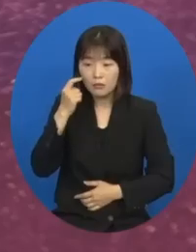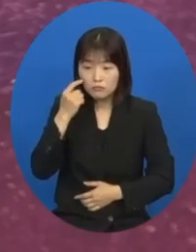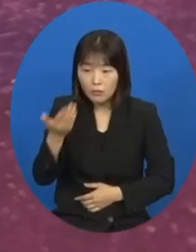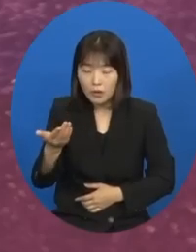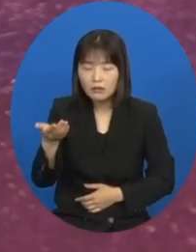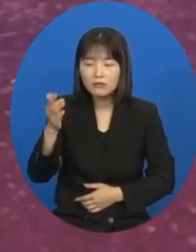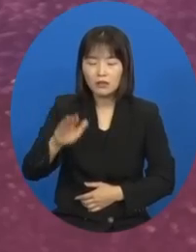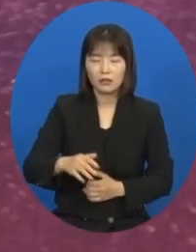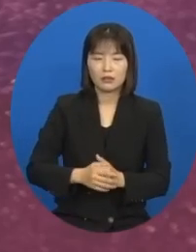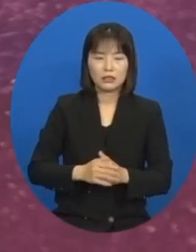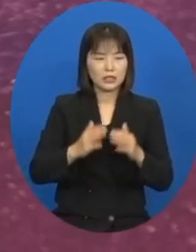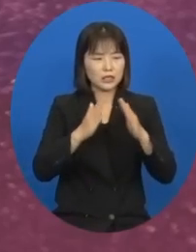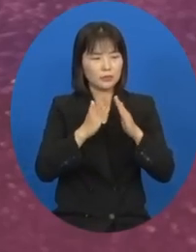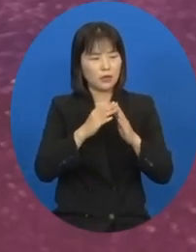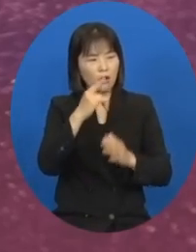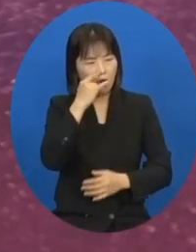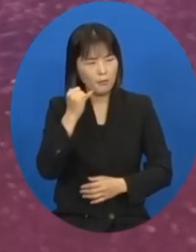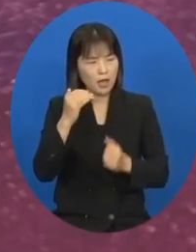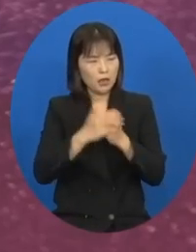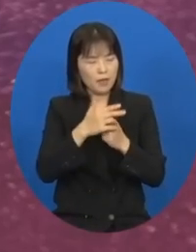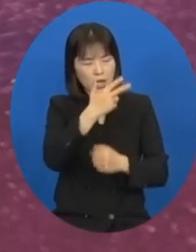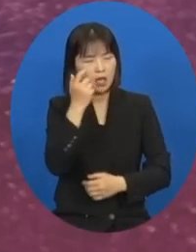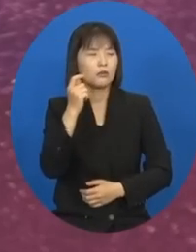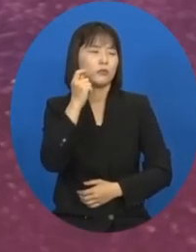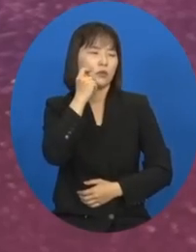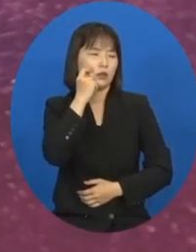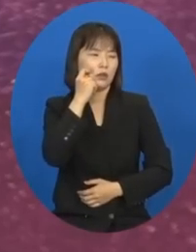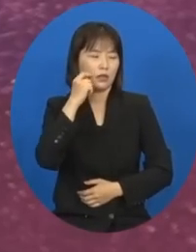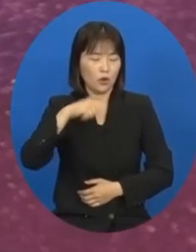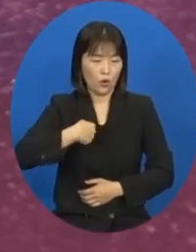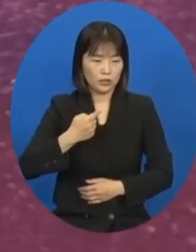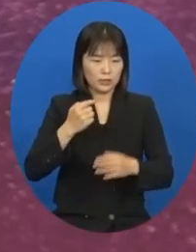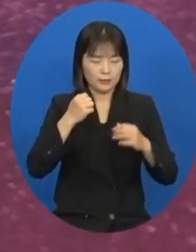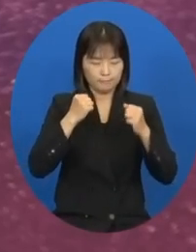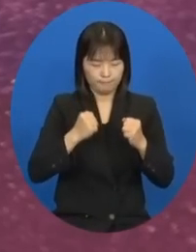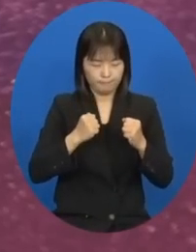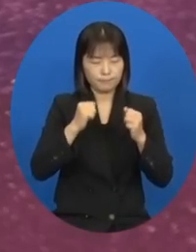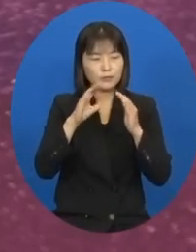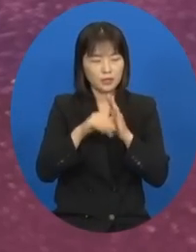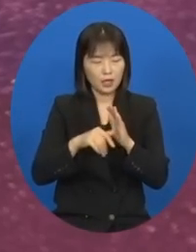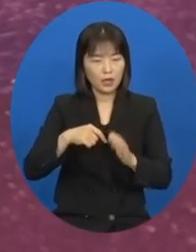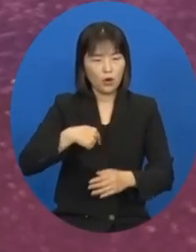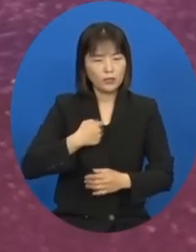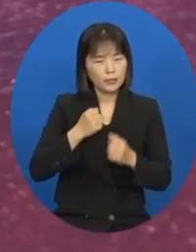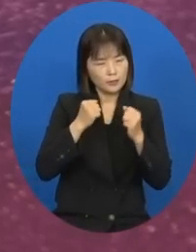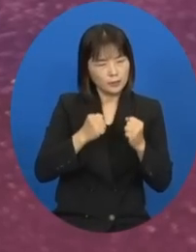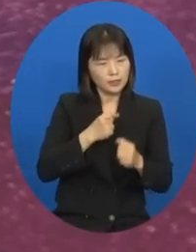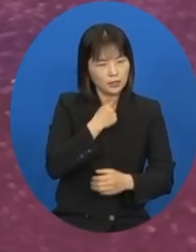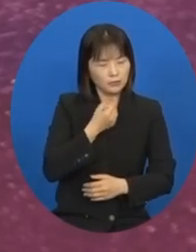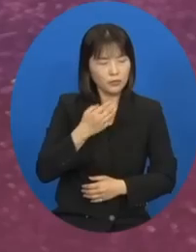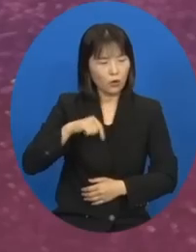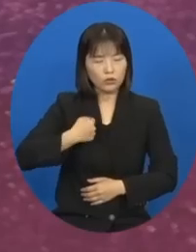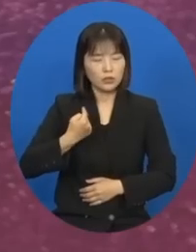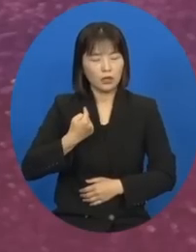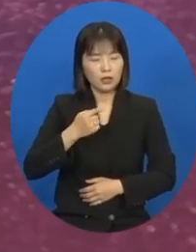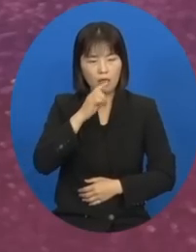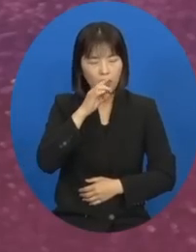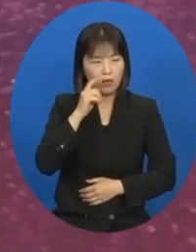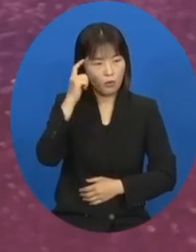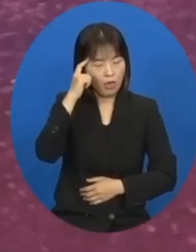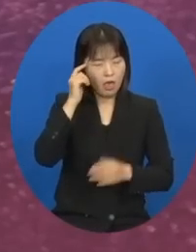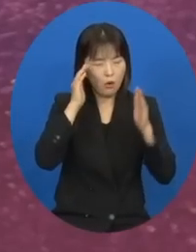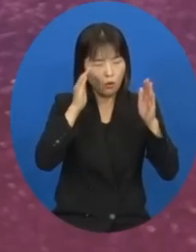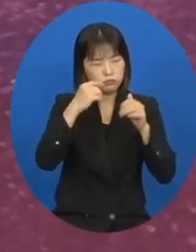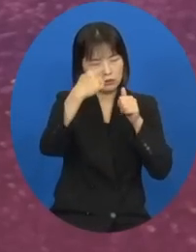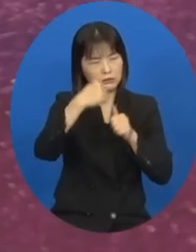아니요 집에서 엄마 때문에 못 자요 혼자 있을 때 혼자 있고 싶은데 혼자 있을 수가 없어요 공부해야 된다는